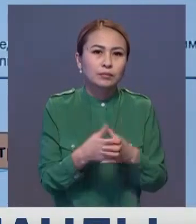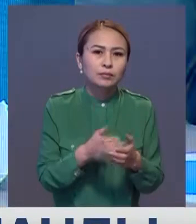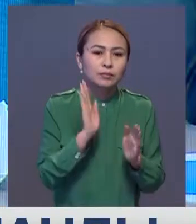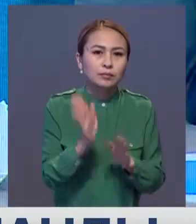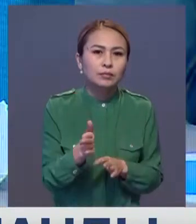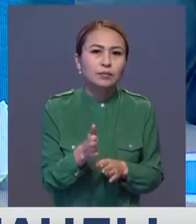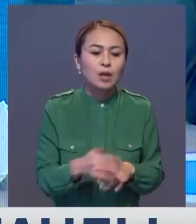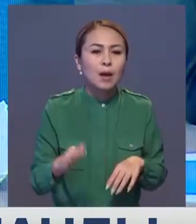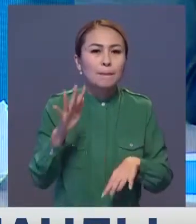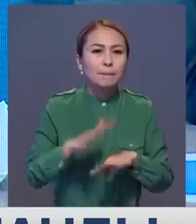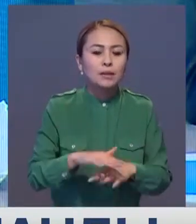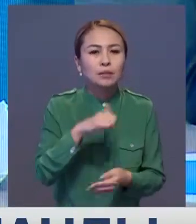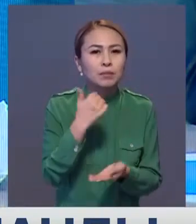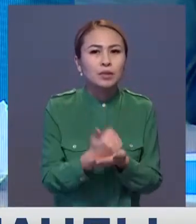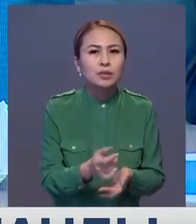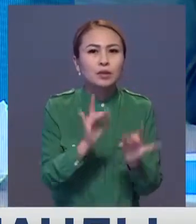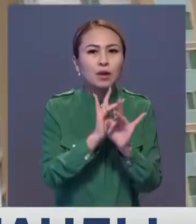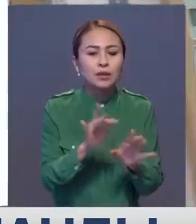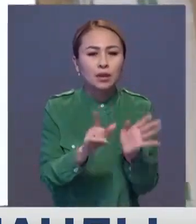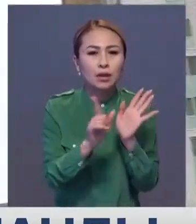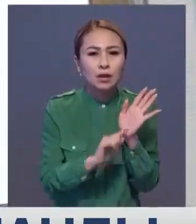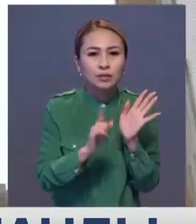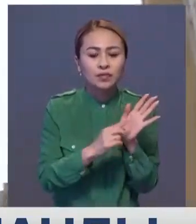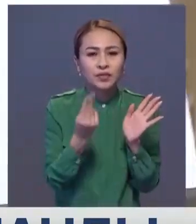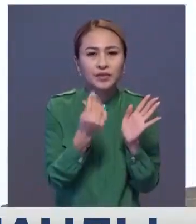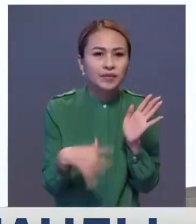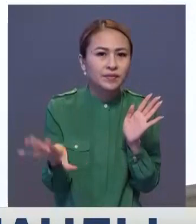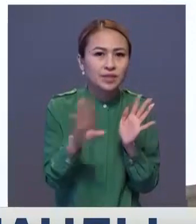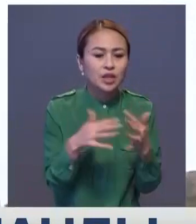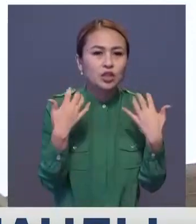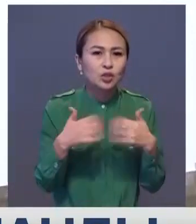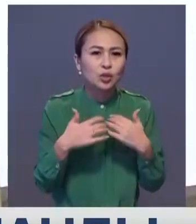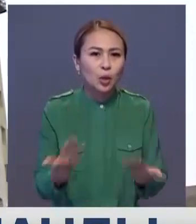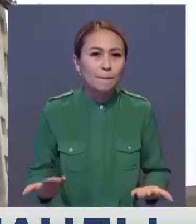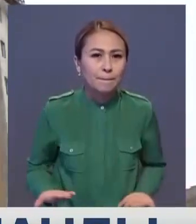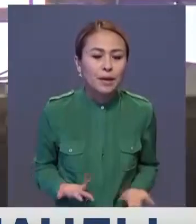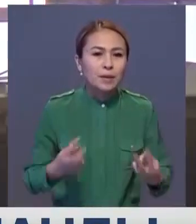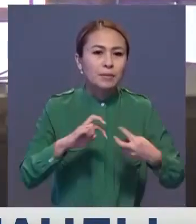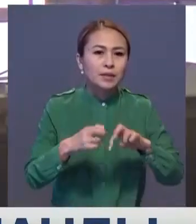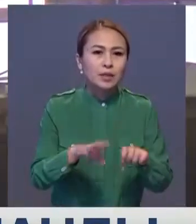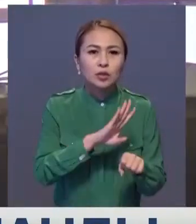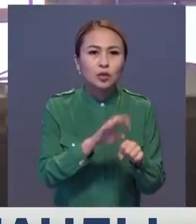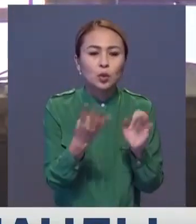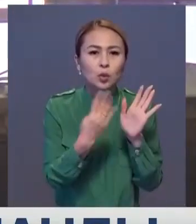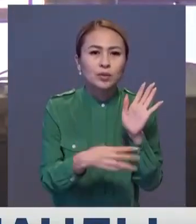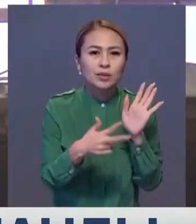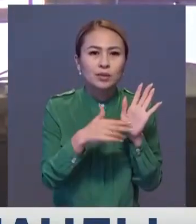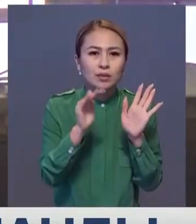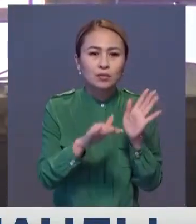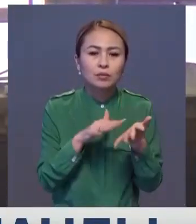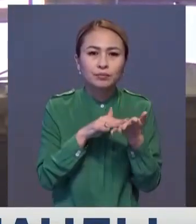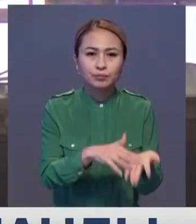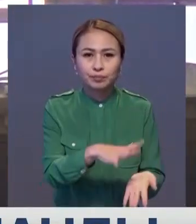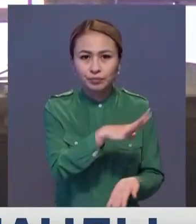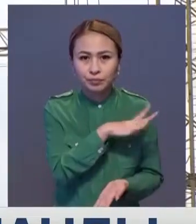жасалуда. Банк басшысы атап өткендей, зейнетақы қорындағы қаржы есебінен тұрғын үй мәселесін шешу үшін 98 мың өтінім